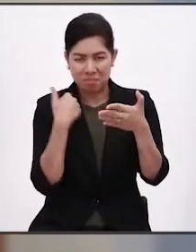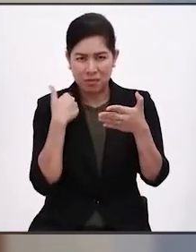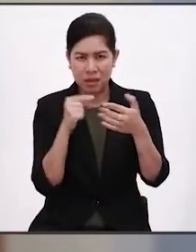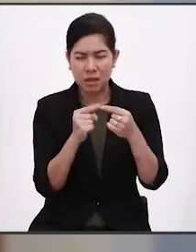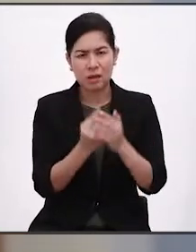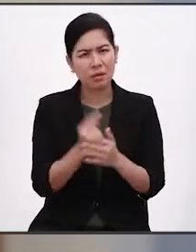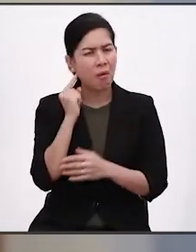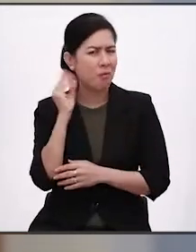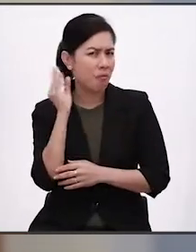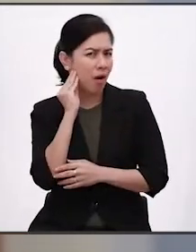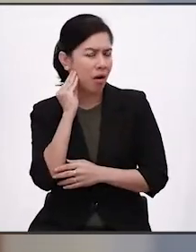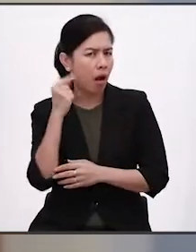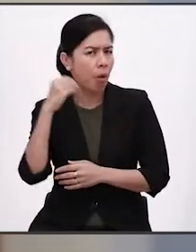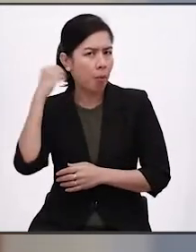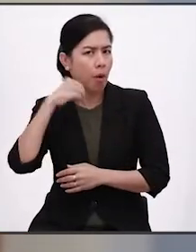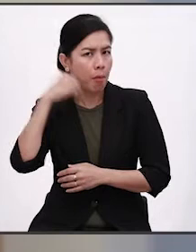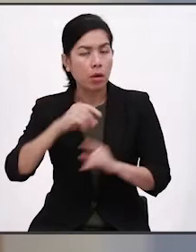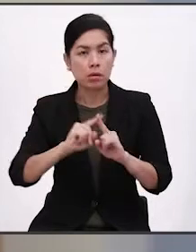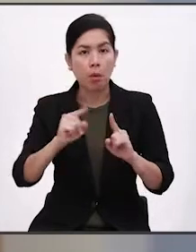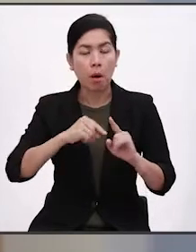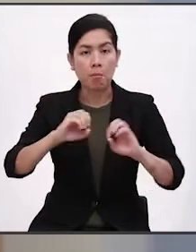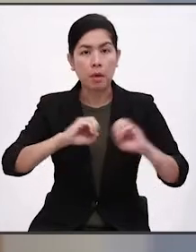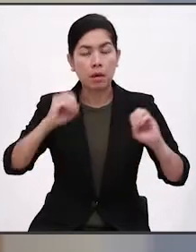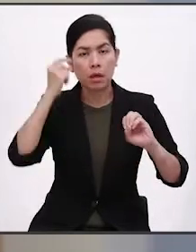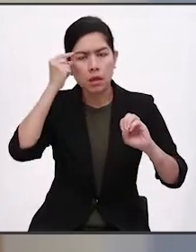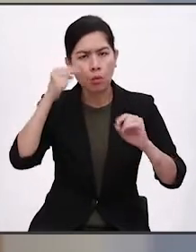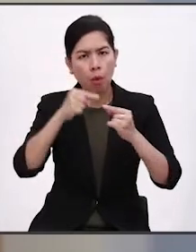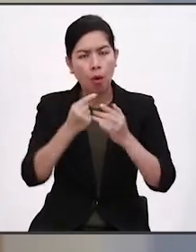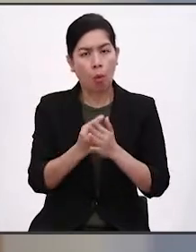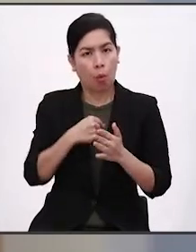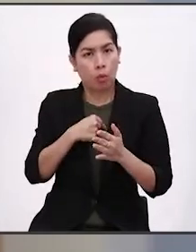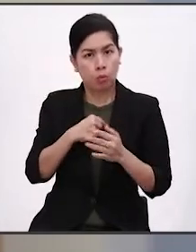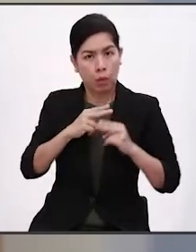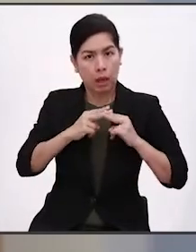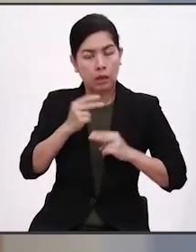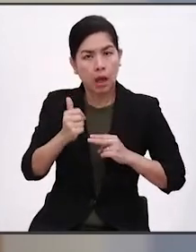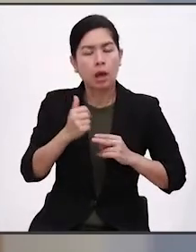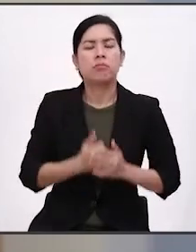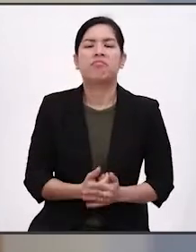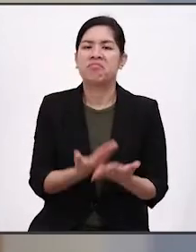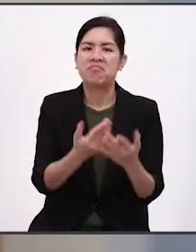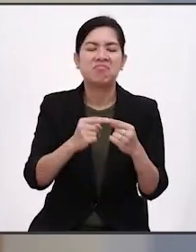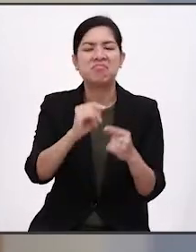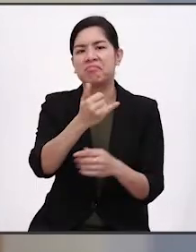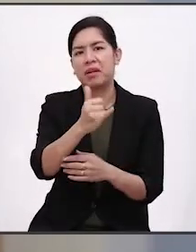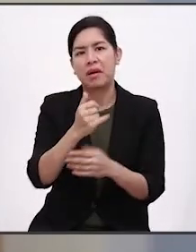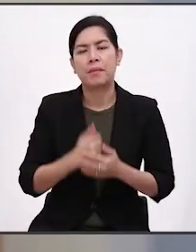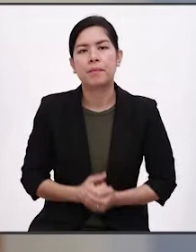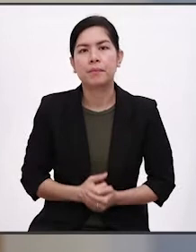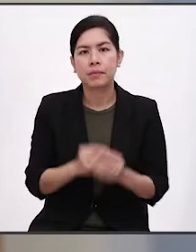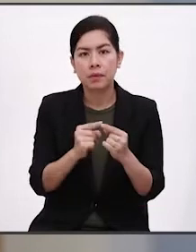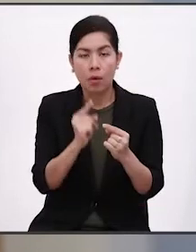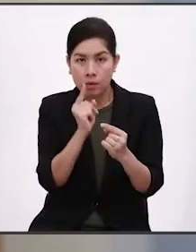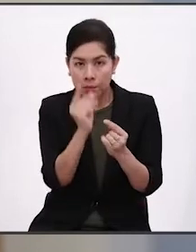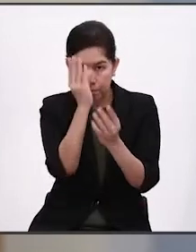อกก็ได้ยินบ่อยนะโรคนี้แต่ไม่เคยคิดค่ะว่ามันจะใกล้ตัวเราทุกโรคสามารถเกิดขึ้นกับเราได้นะคะไม่มีอะไรแน่นอนดังนั้นหาความ